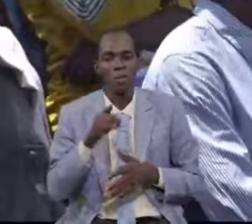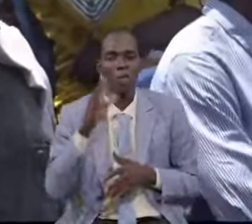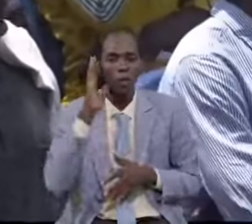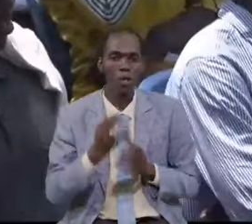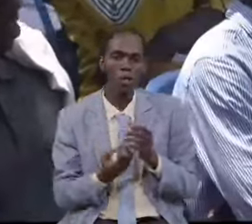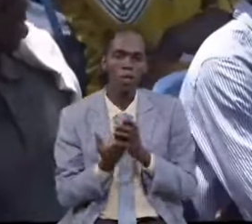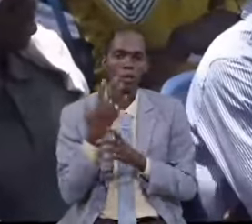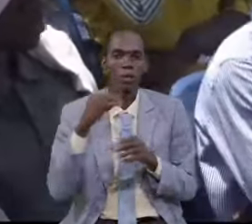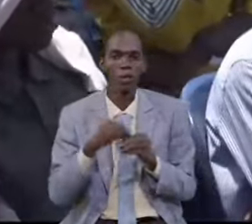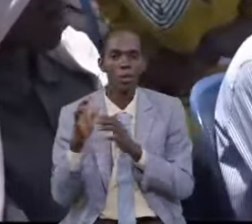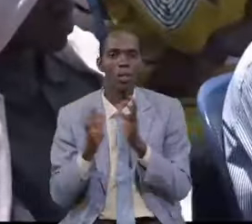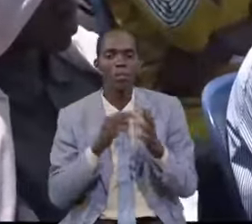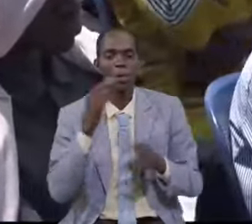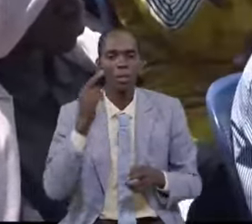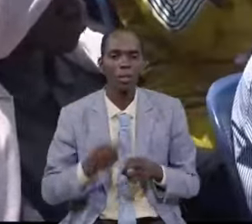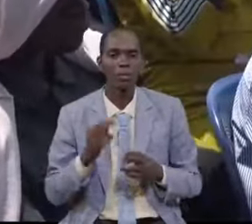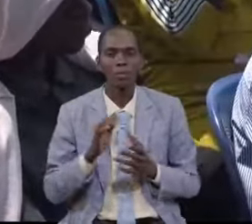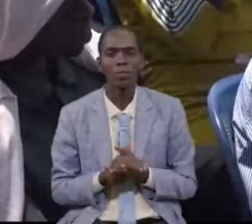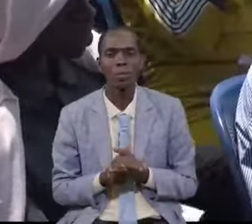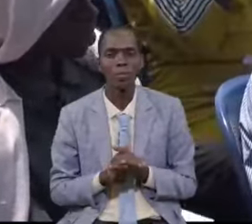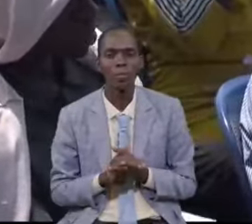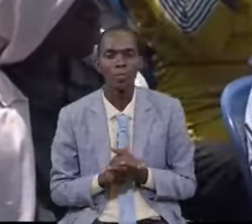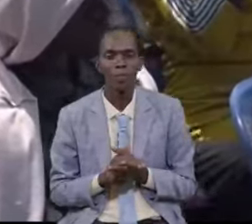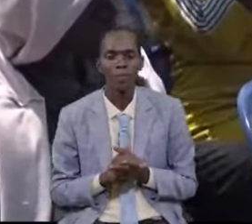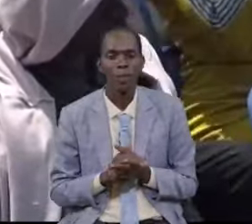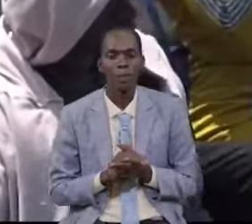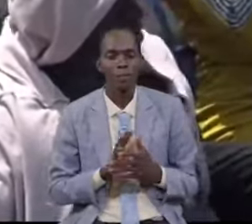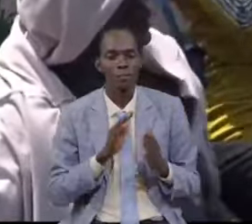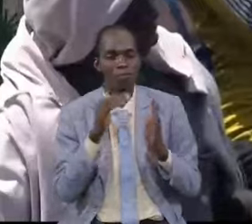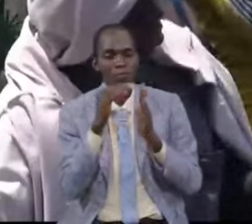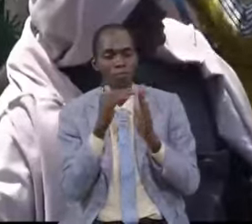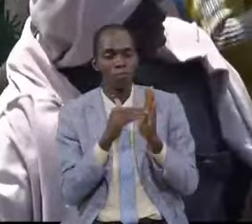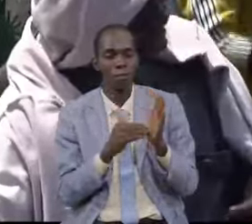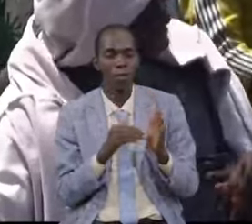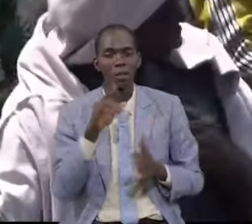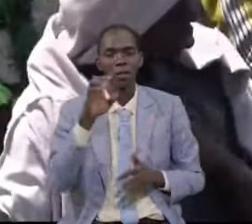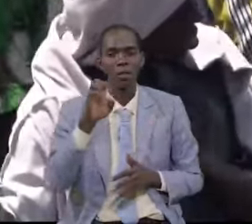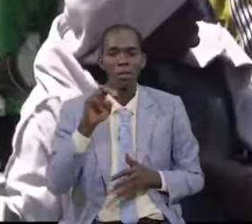de Jésus. Enrôlé pour grandir pour la gloire.